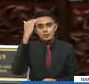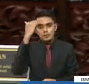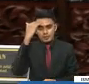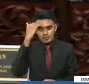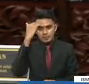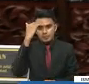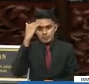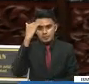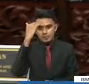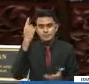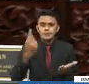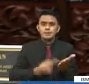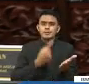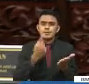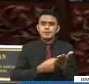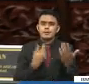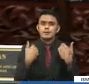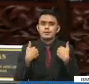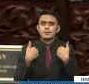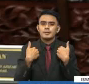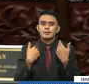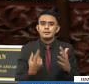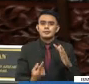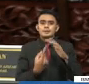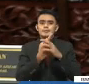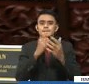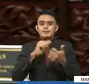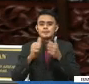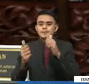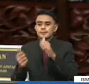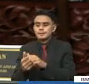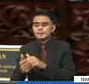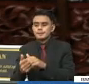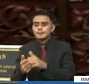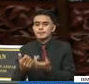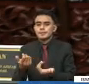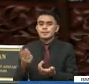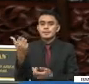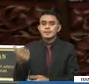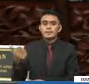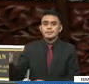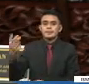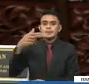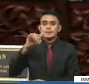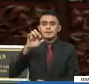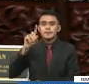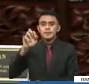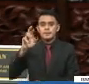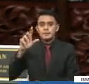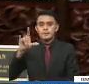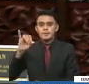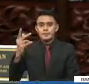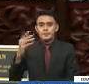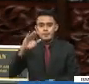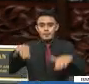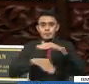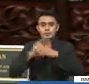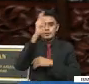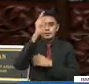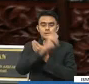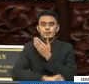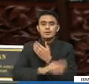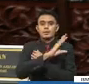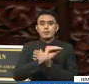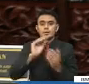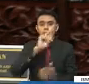kadangkala punya wujudnya pertikaian antara rezap hidrolik, aset hidrolik di bawah milikan kerajaan negeri